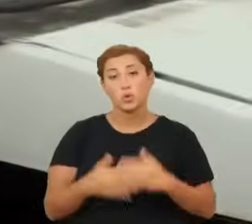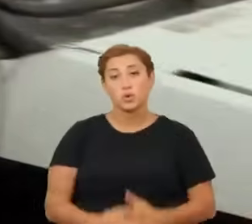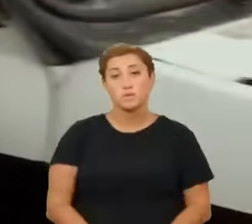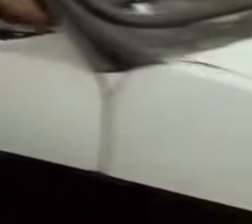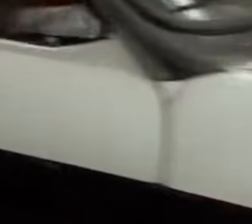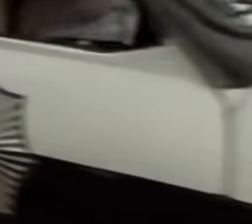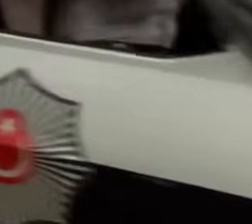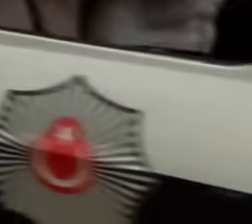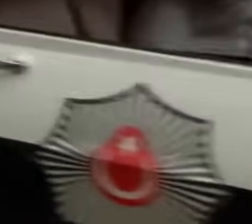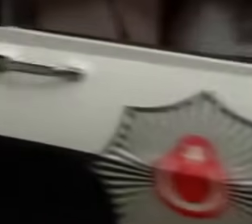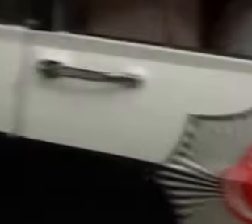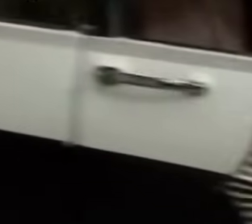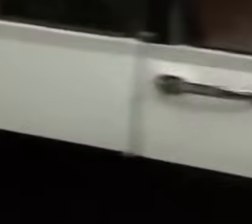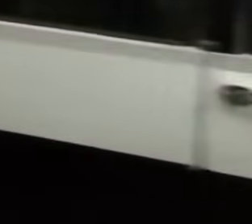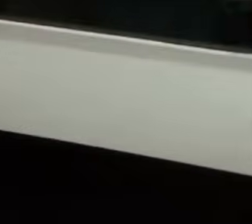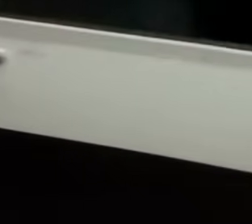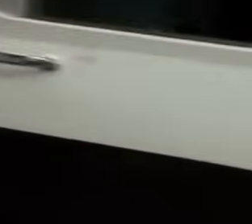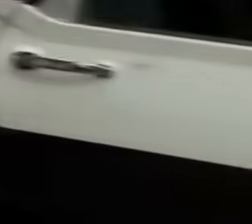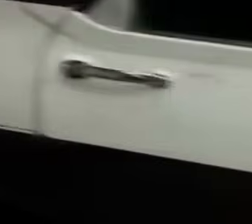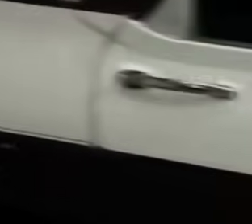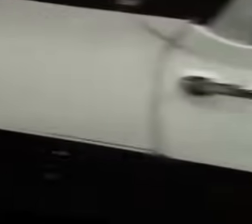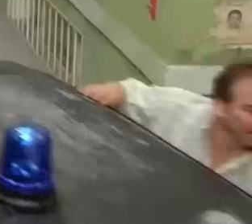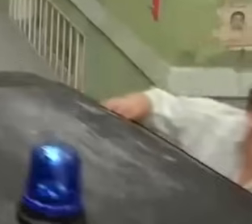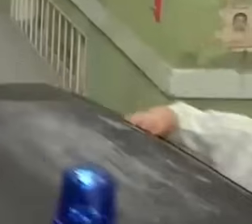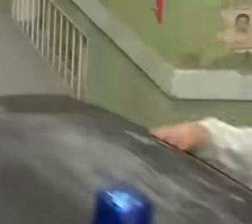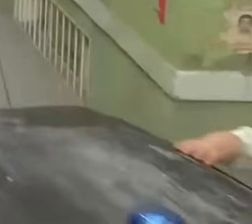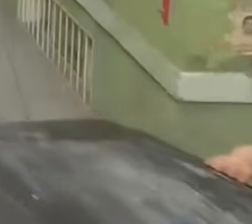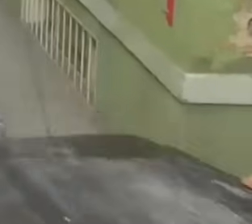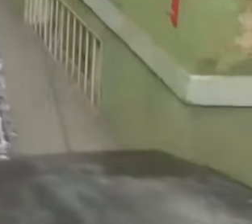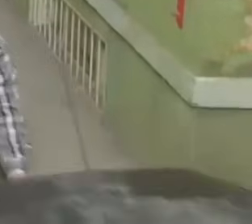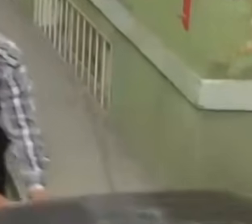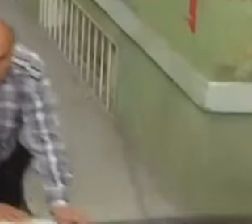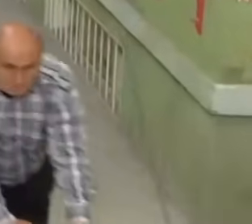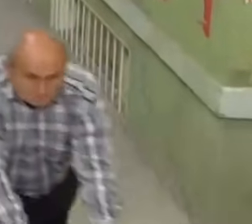polis aracının direksiyonunda. İdris yandan üç adam arkadan itiyor.